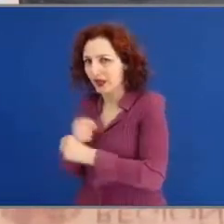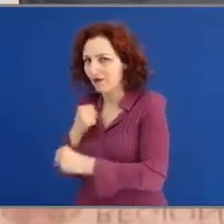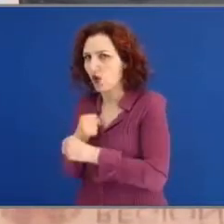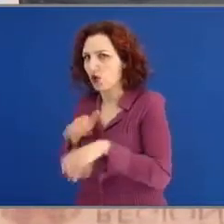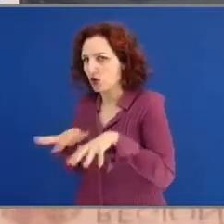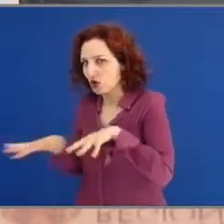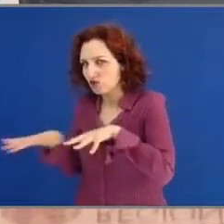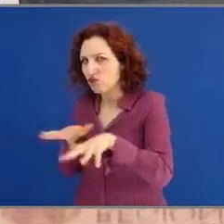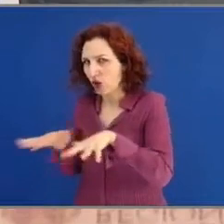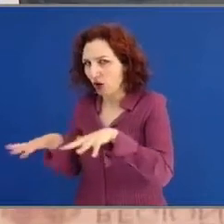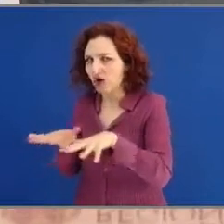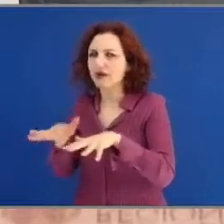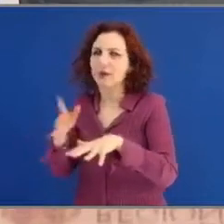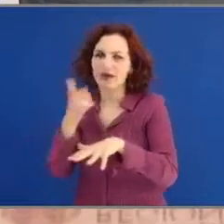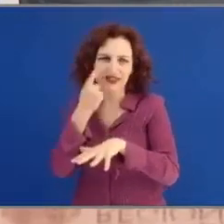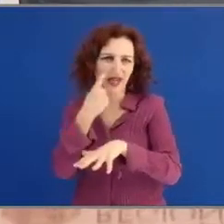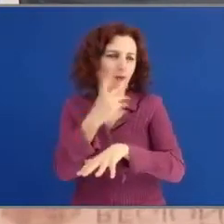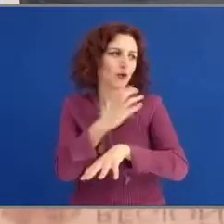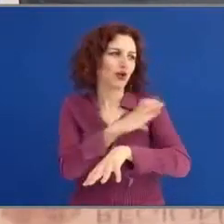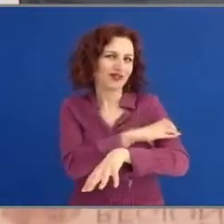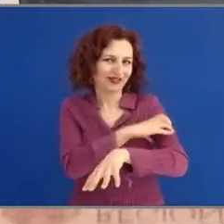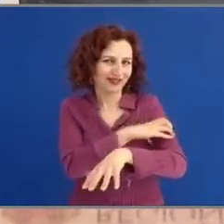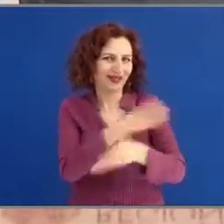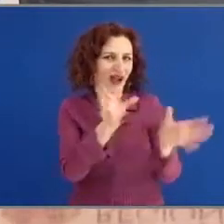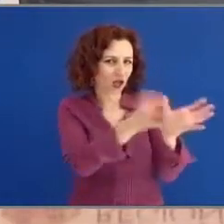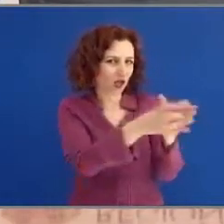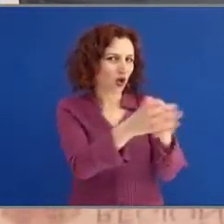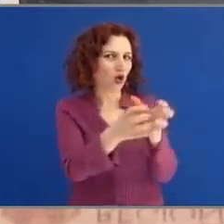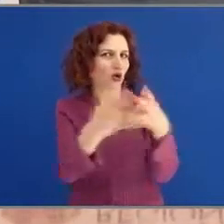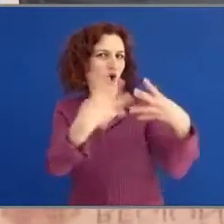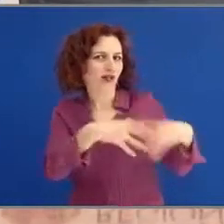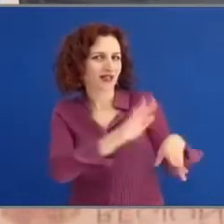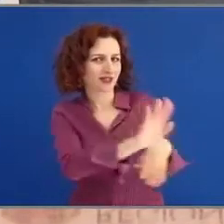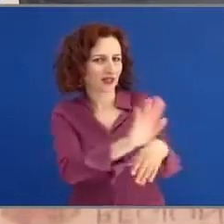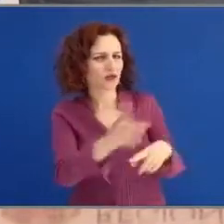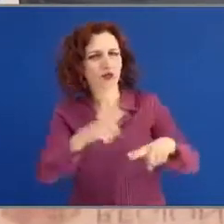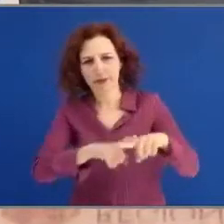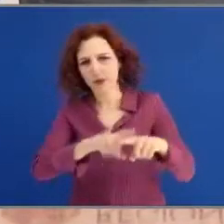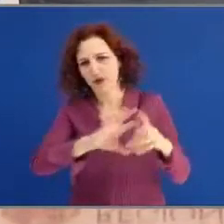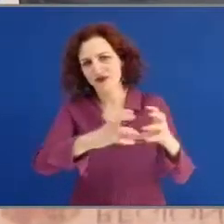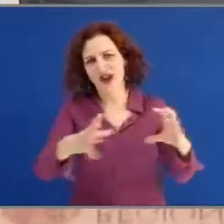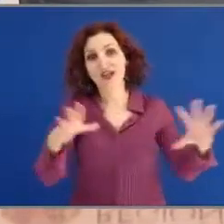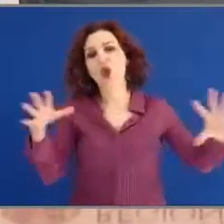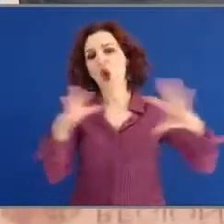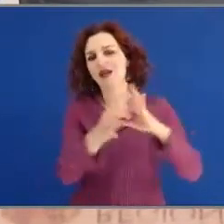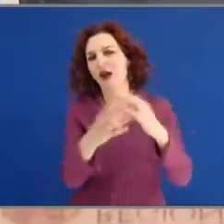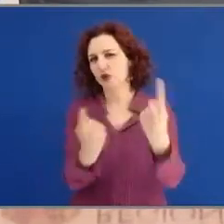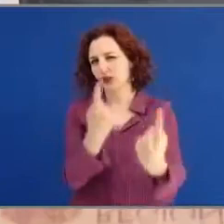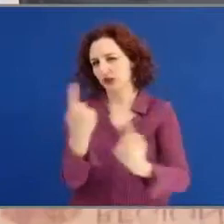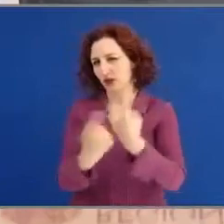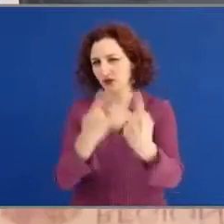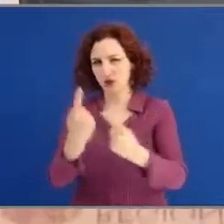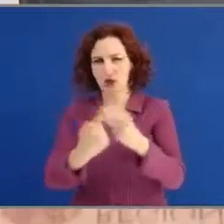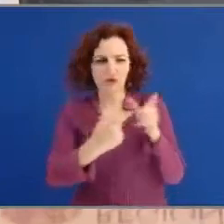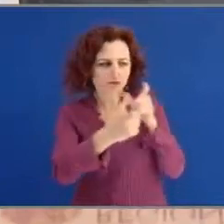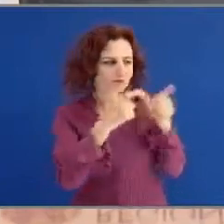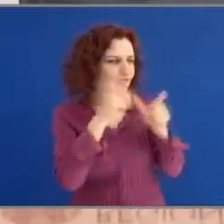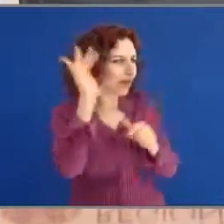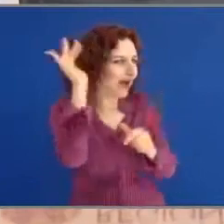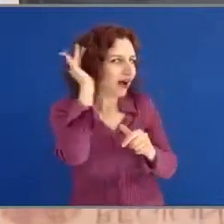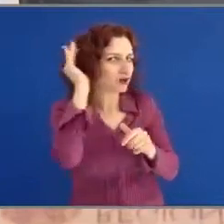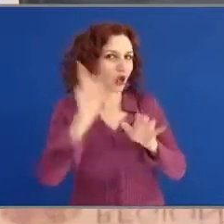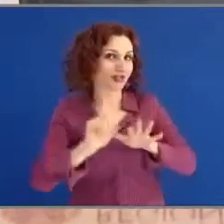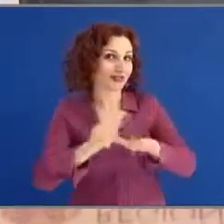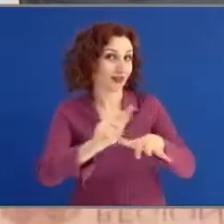le organizzazioni sindacali e tutti i soggetti interessati, e questo sarà una priorità nelle prossime settimane. E per